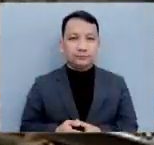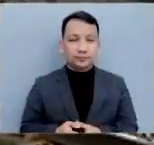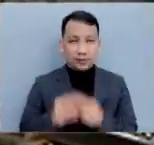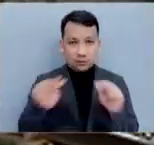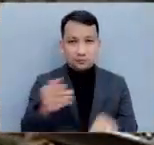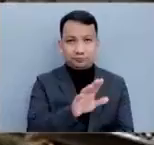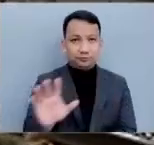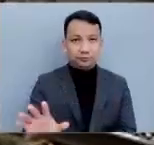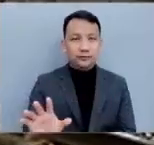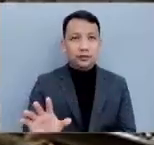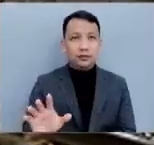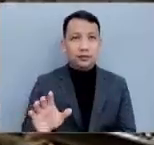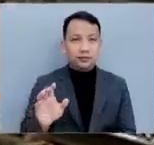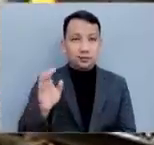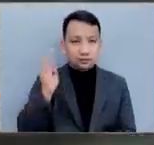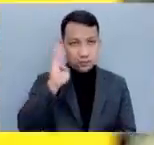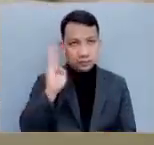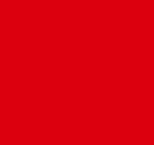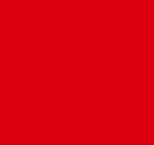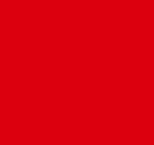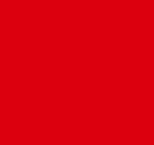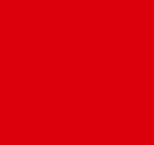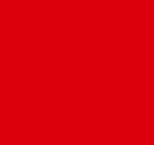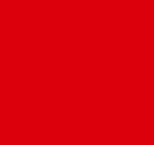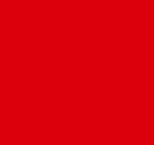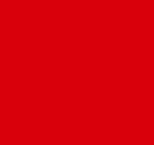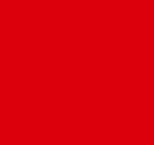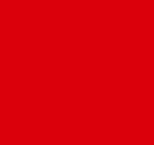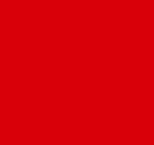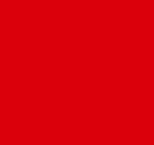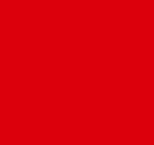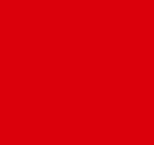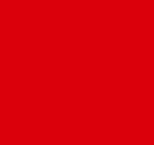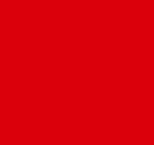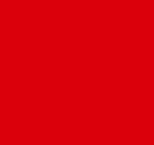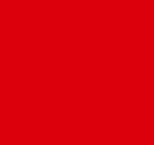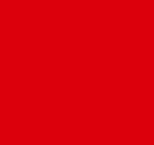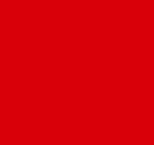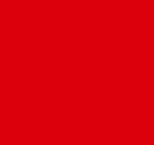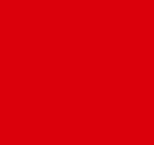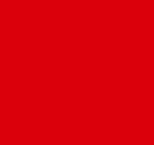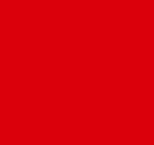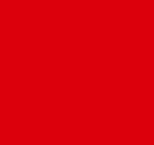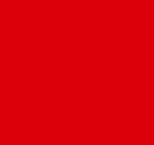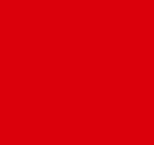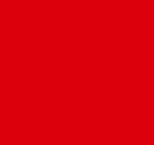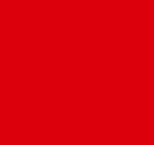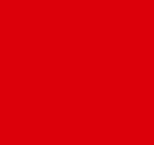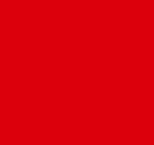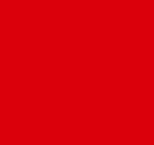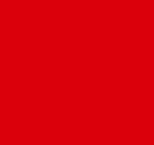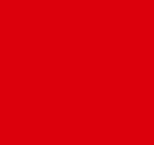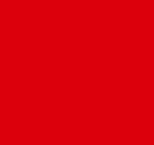Nagbabalita mula sa Frontline, Brian Castillo, News 5. Mga kapatid, Feral Cosin po, huwag maging huli at